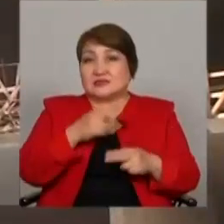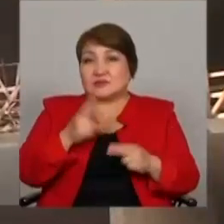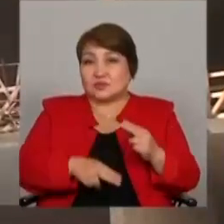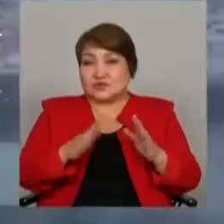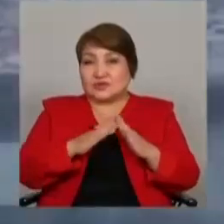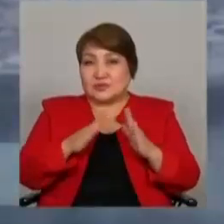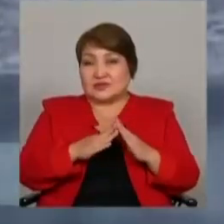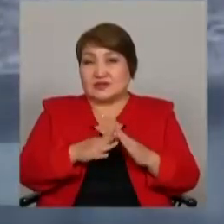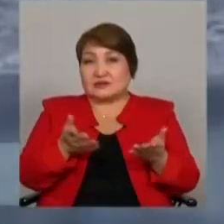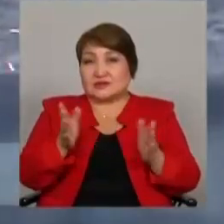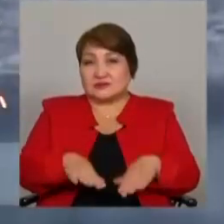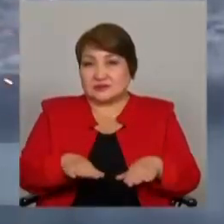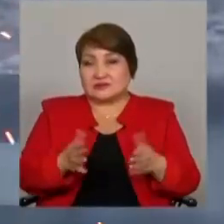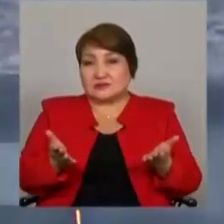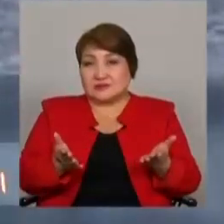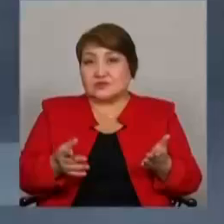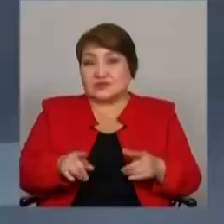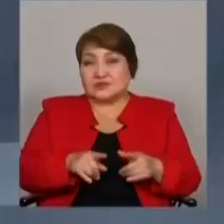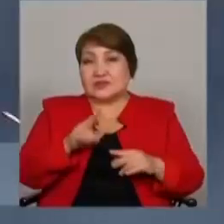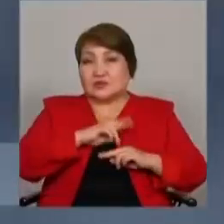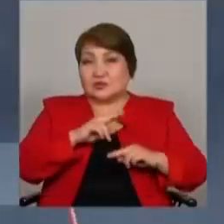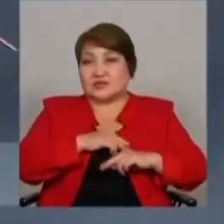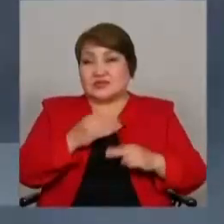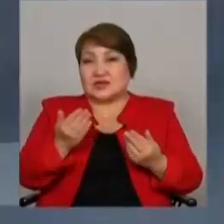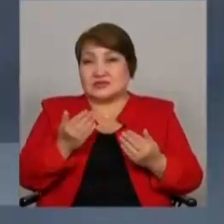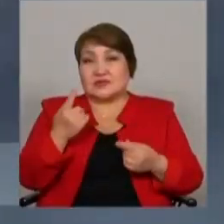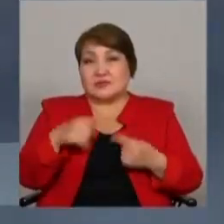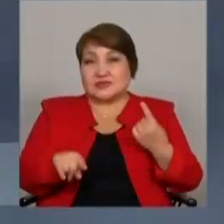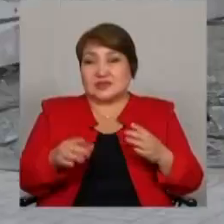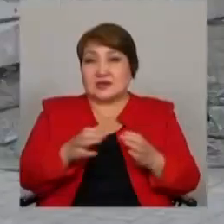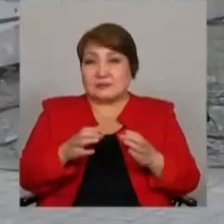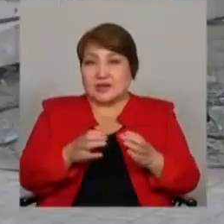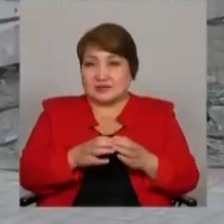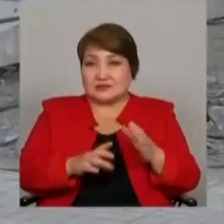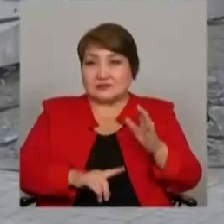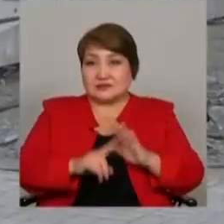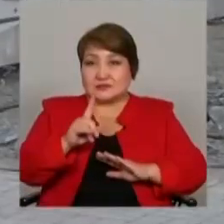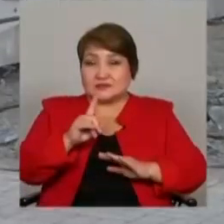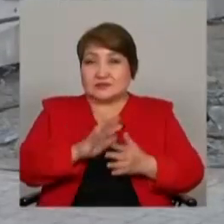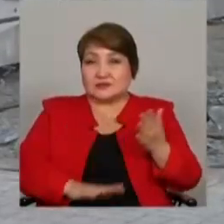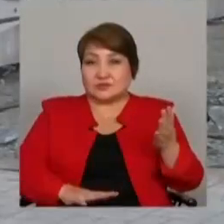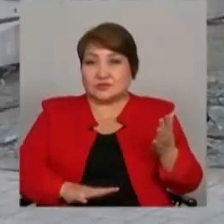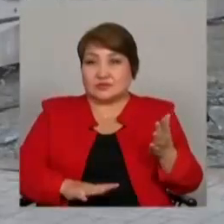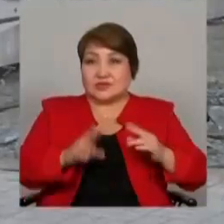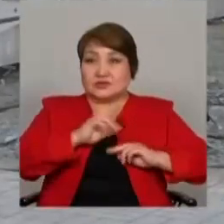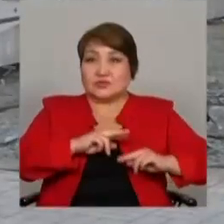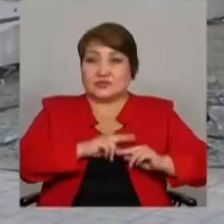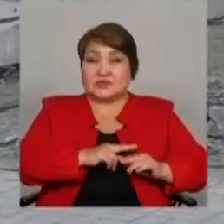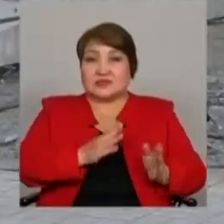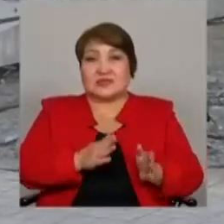тұралап қалған құрылысты қазір Нұрастана компаниясы жалғастыруға кіріскен. Жұмыстар ретінде жүріп жатыр. Қазір